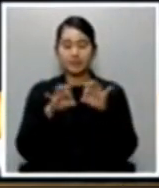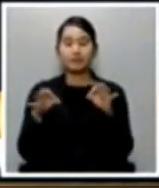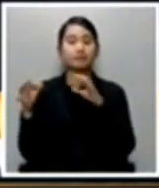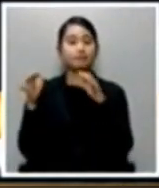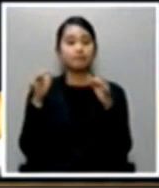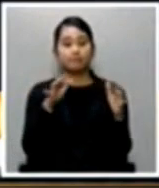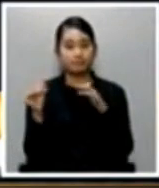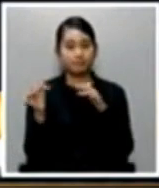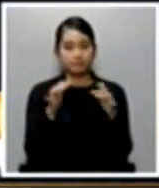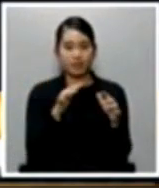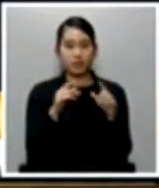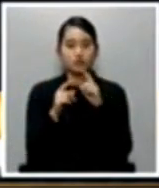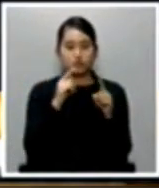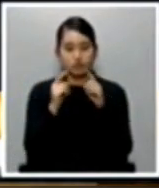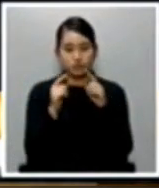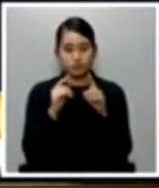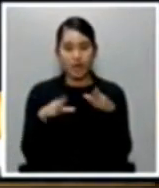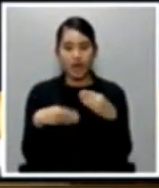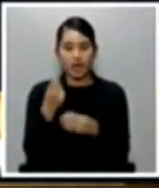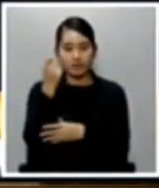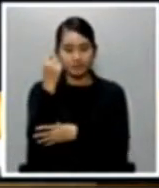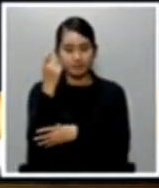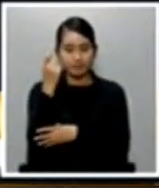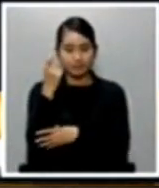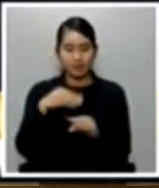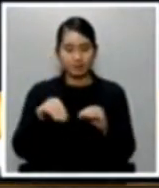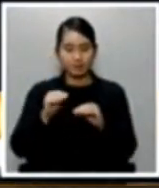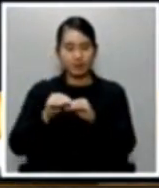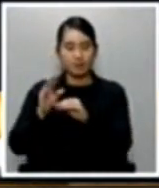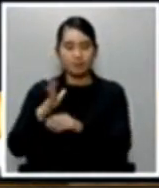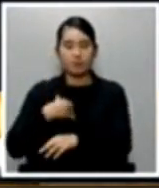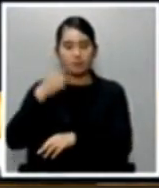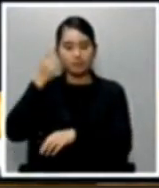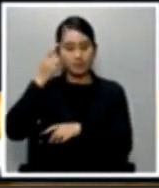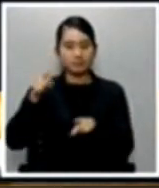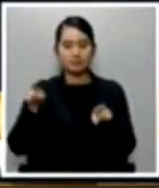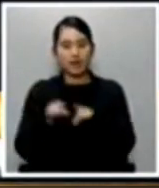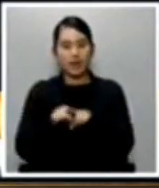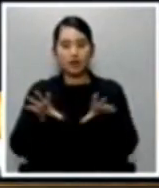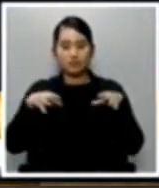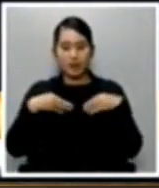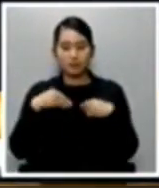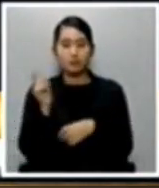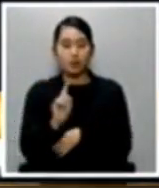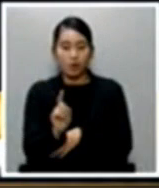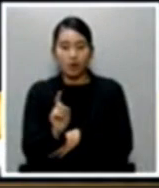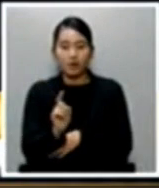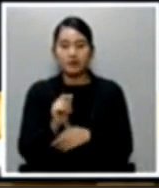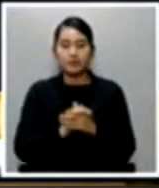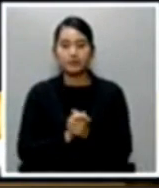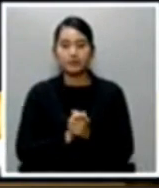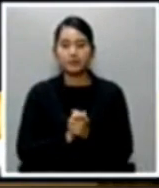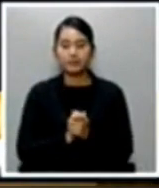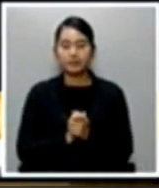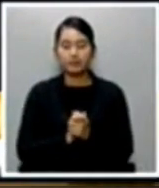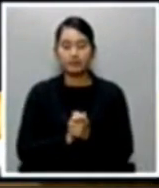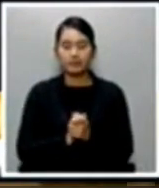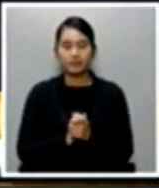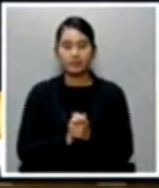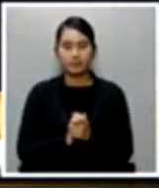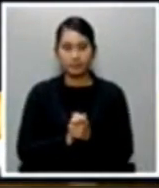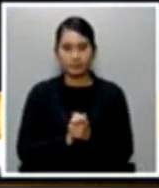นะครับเรื่องของการทำความเข้าใจให้มากขึ้นผมเห็นด้วยนะครับกับท่านอาจารย์ก็คือเรื่องของการที่นะ